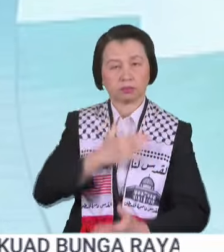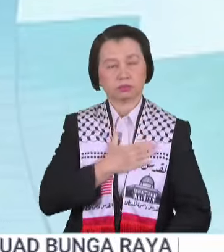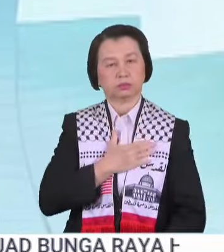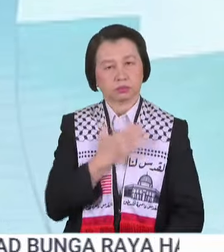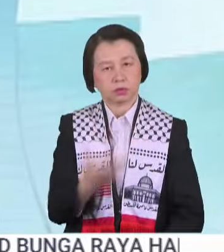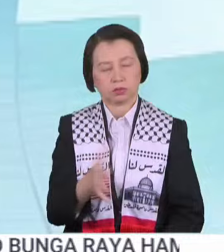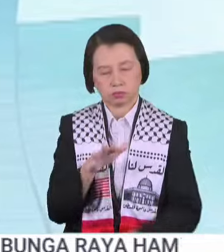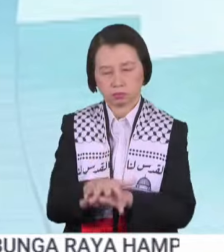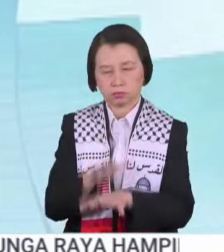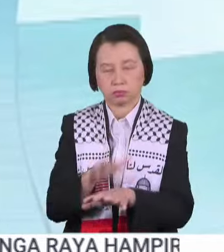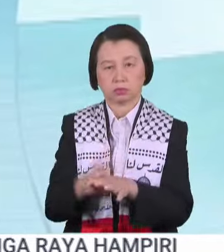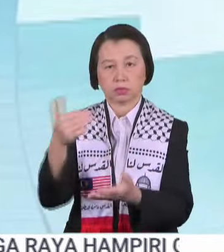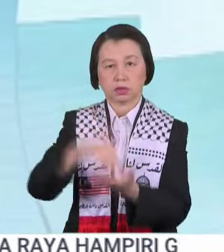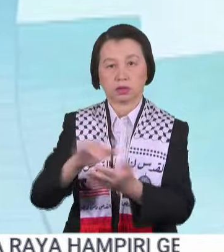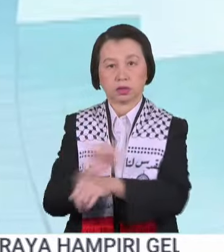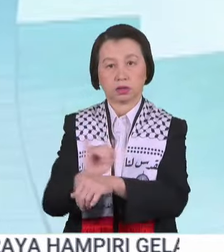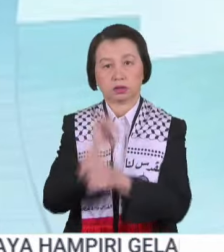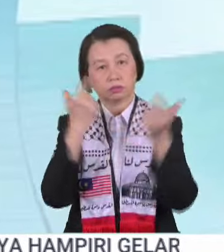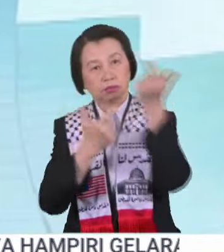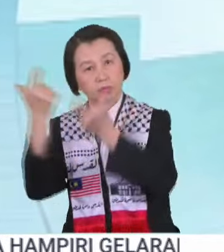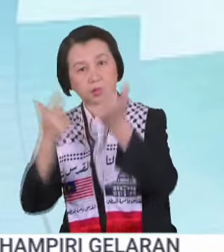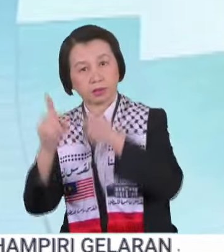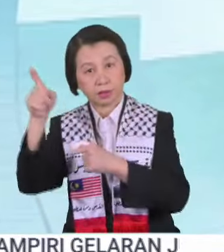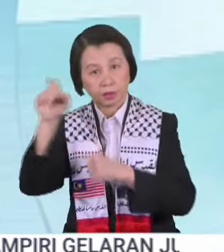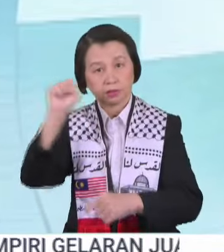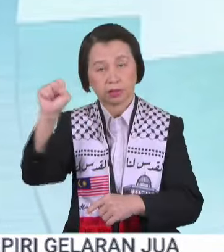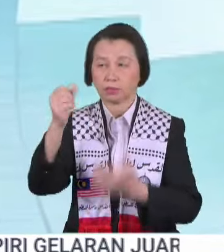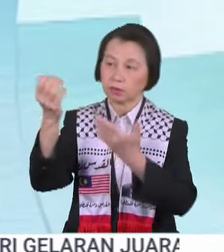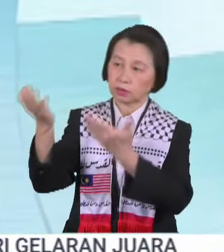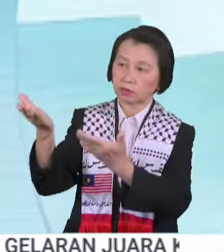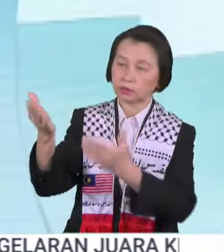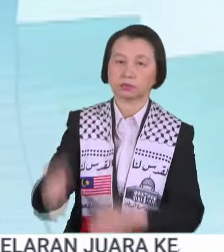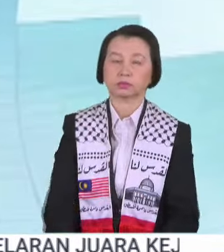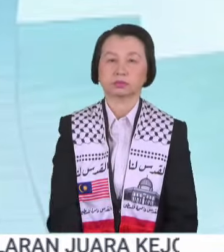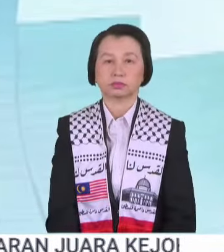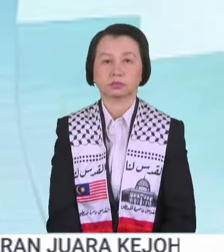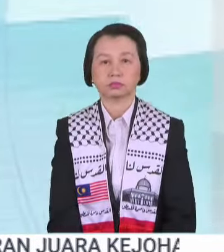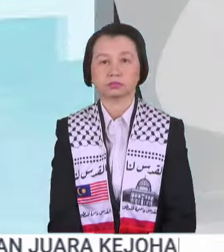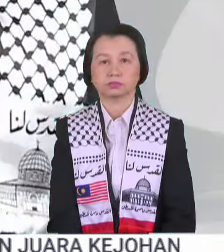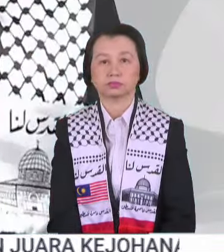usaha rancakkan semula industri pelancongan negeri. Teruskan suaran.